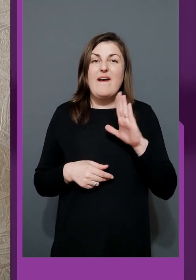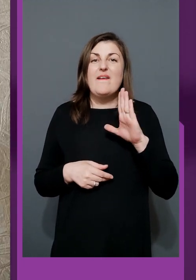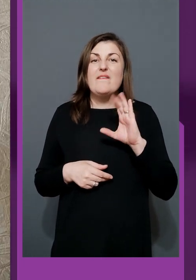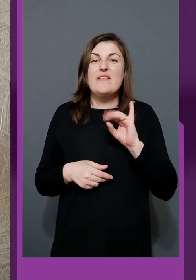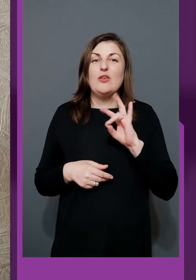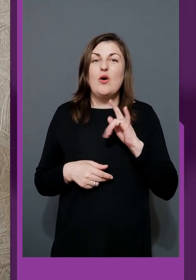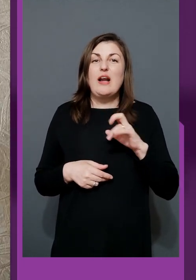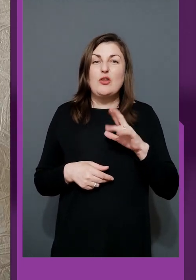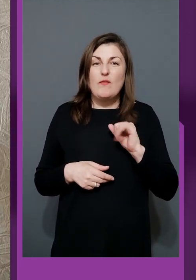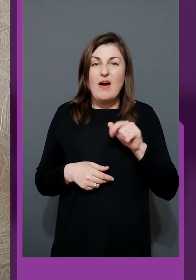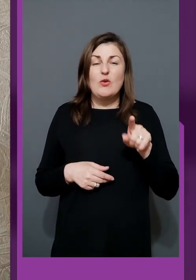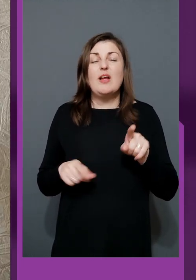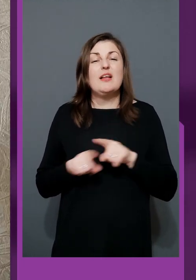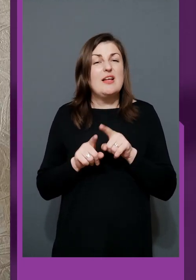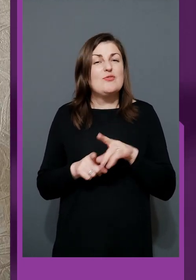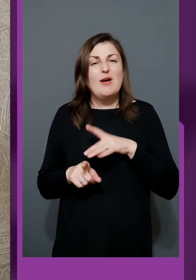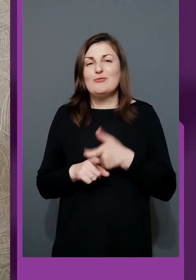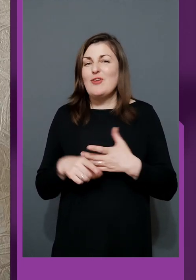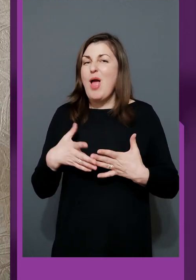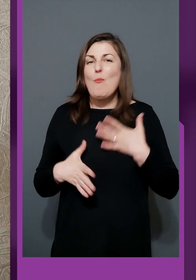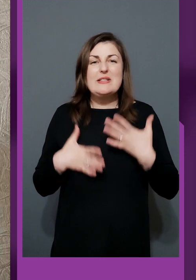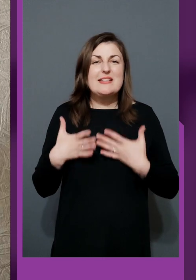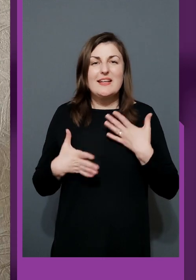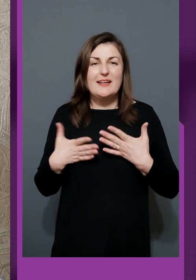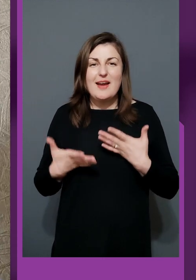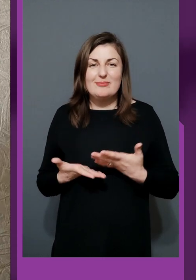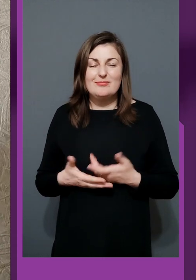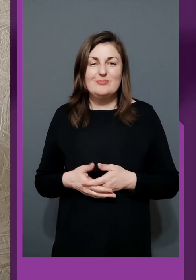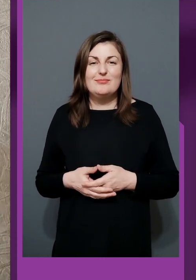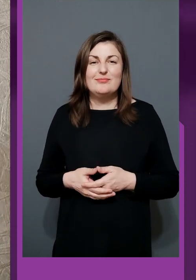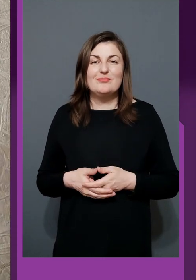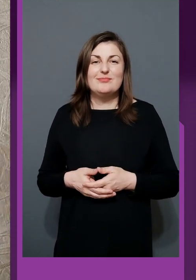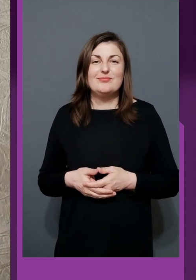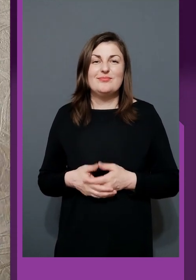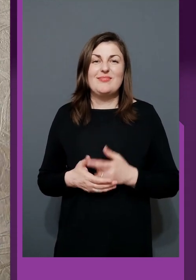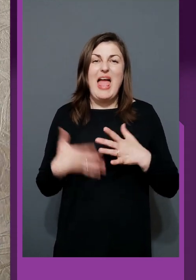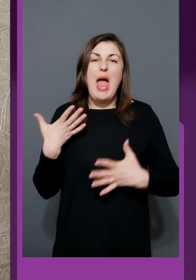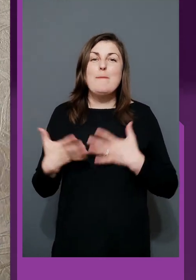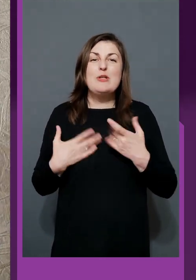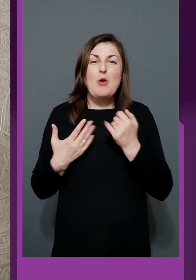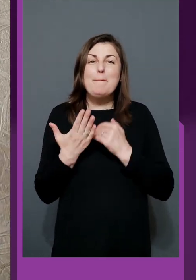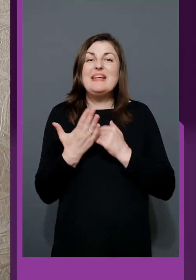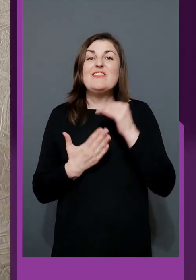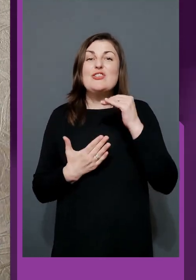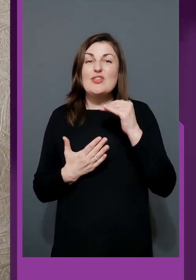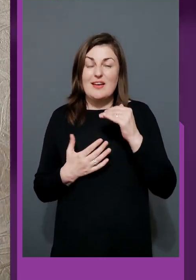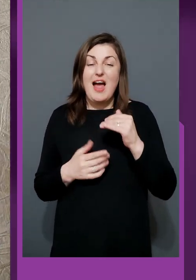Виноградова вона також ж дуже була емоційно підвищена